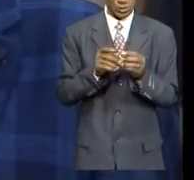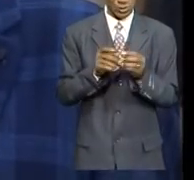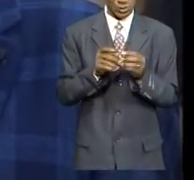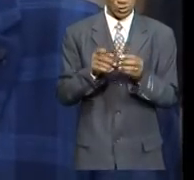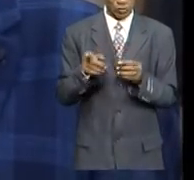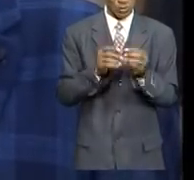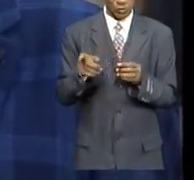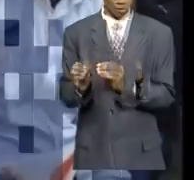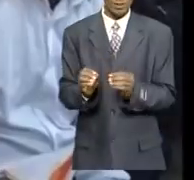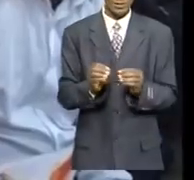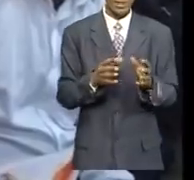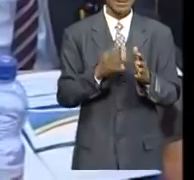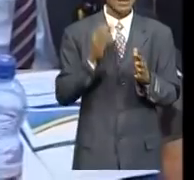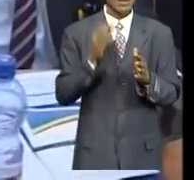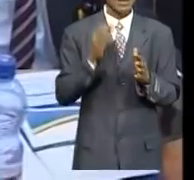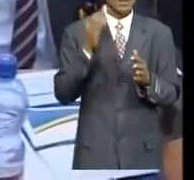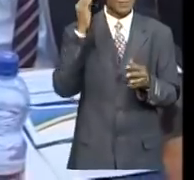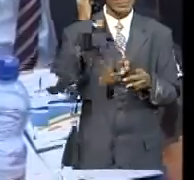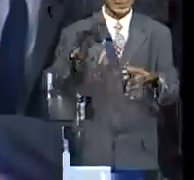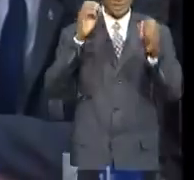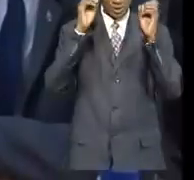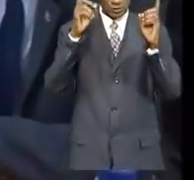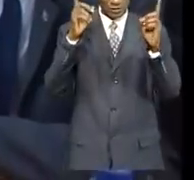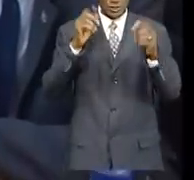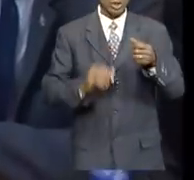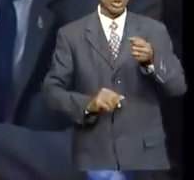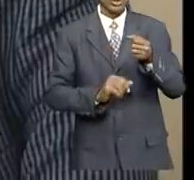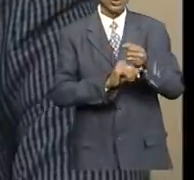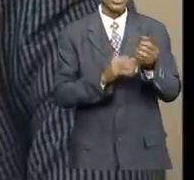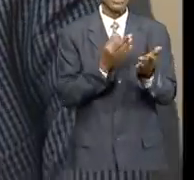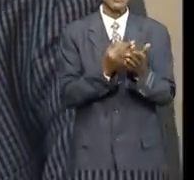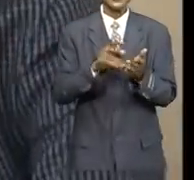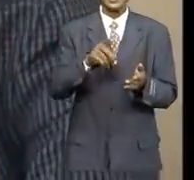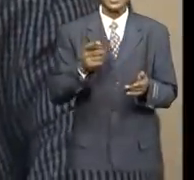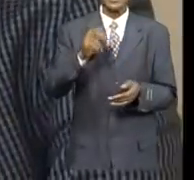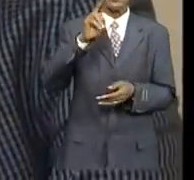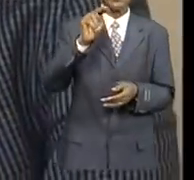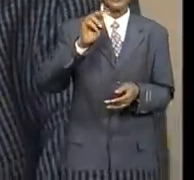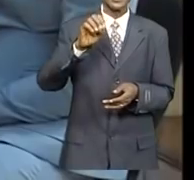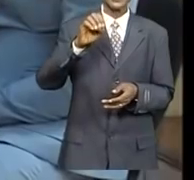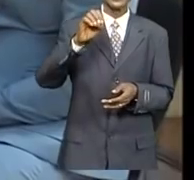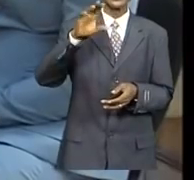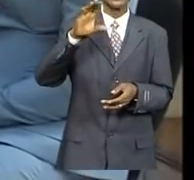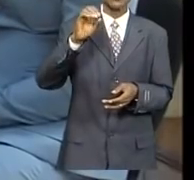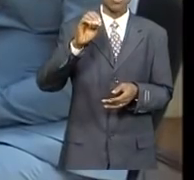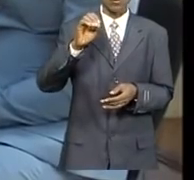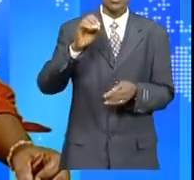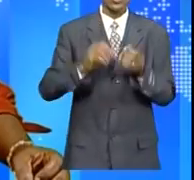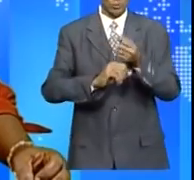ministère provincial de l'éducation avec l'appui financier de l'UNESCO et l'accompagnement technique